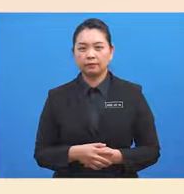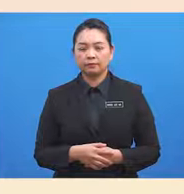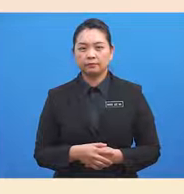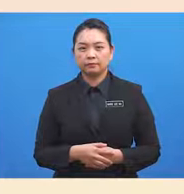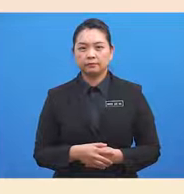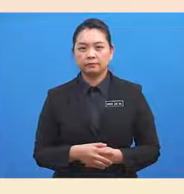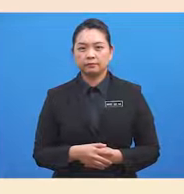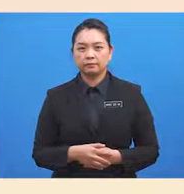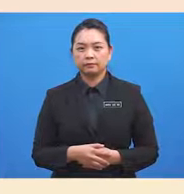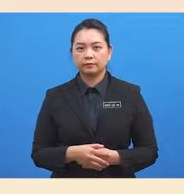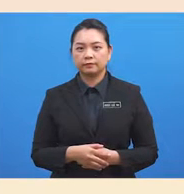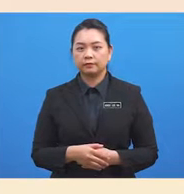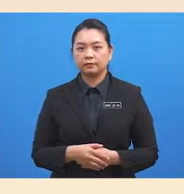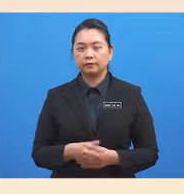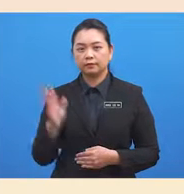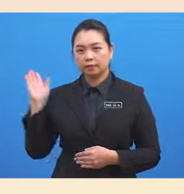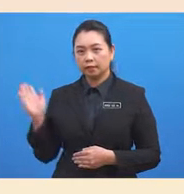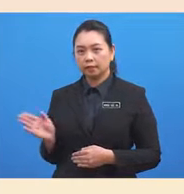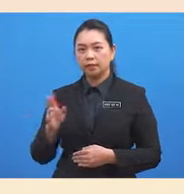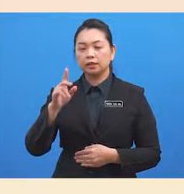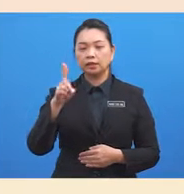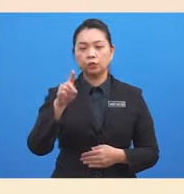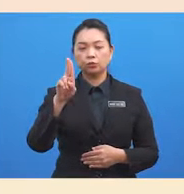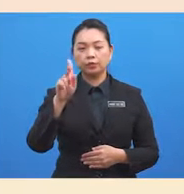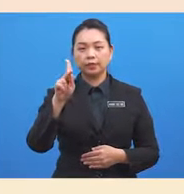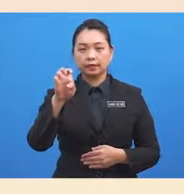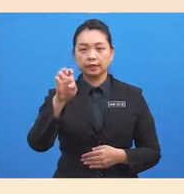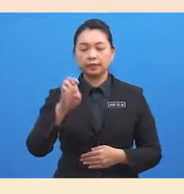dan Lebuh Raya Duke.